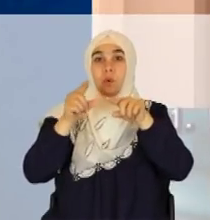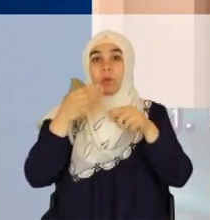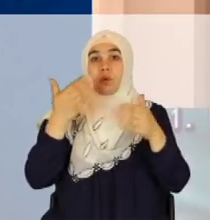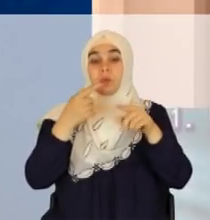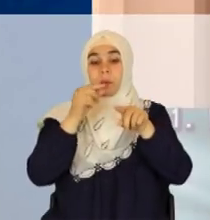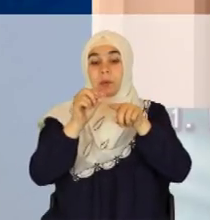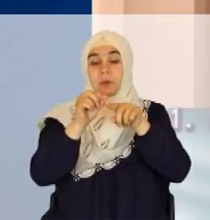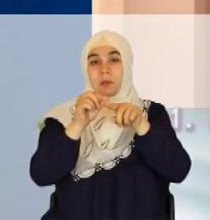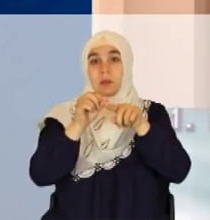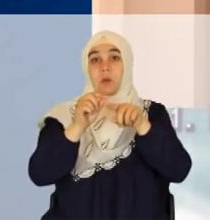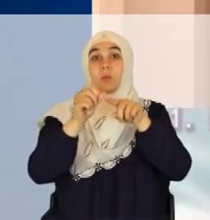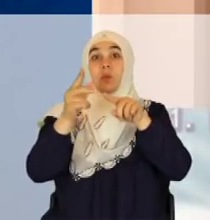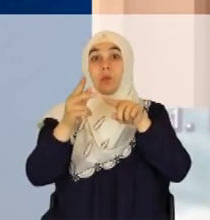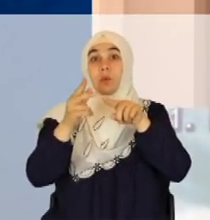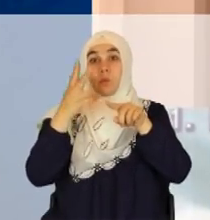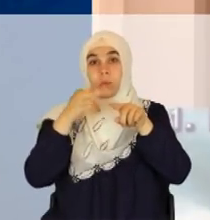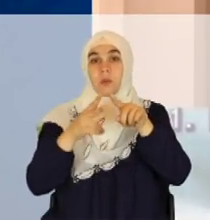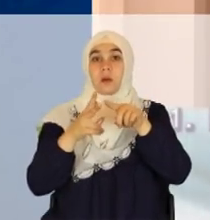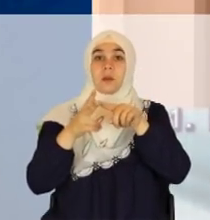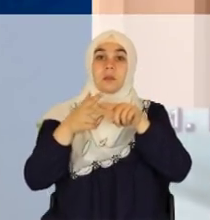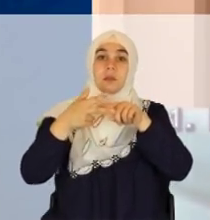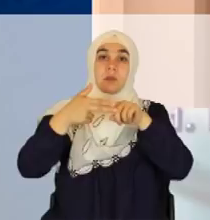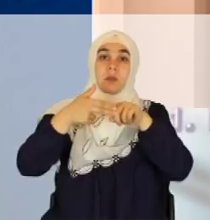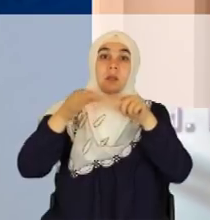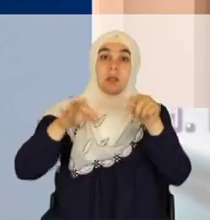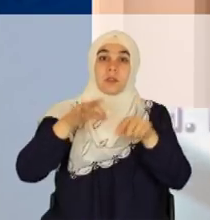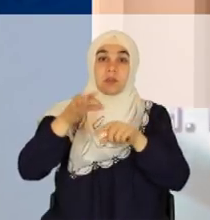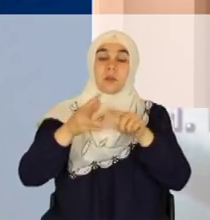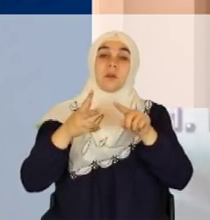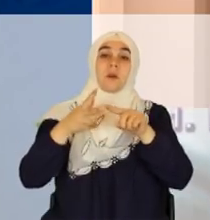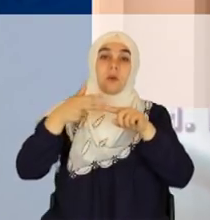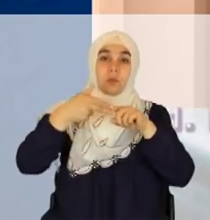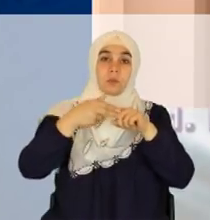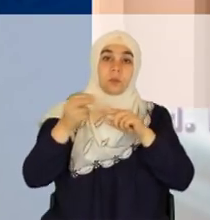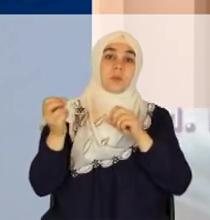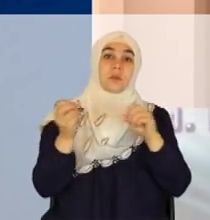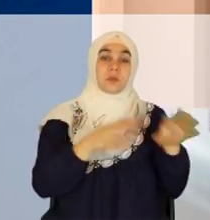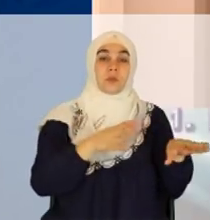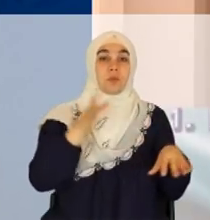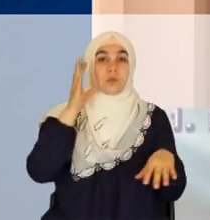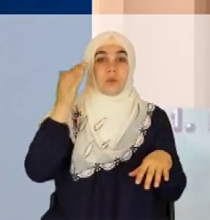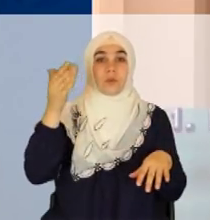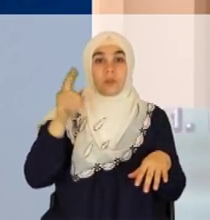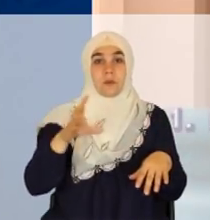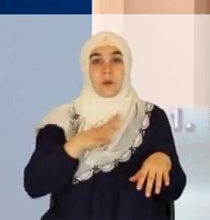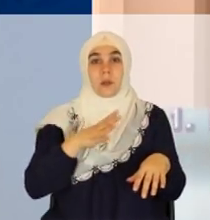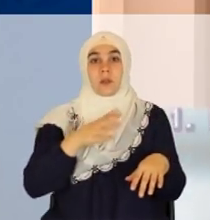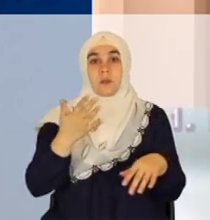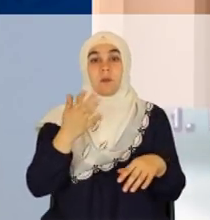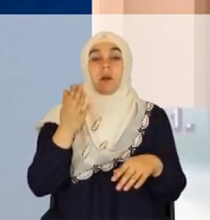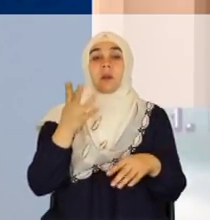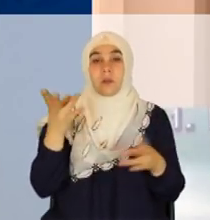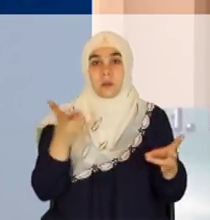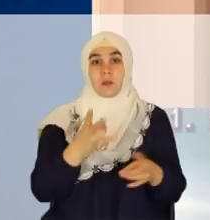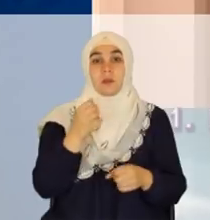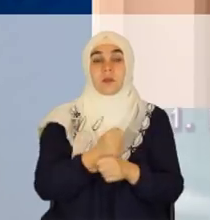o'ziga belgilangan miqdordan o'sib ketsa ortiqcha bo'ladi. Ana uni olish musulmon odamni fitrat sunnatiga amal